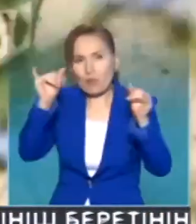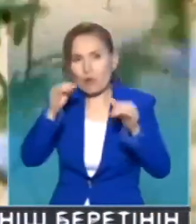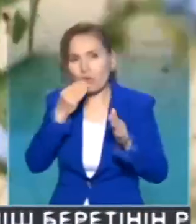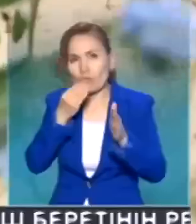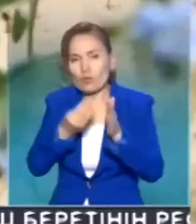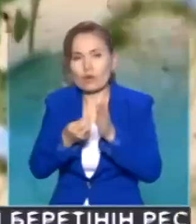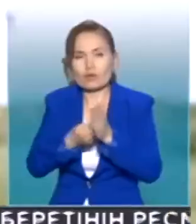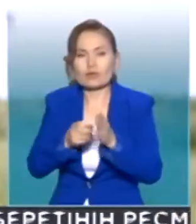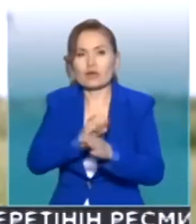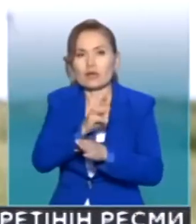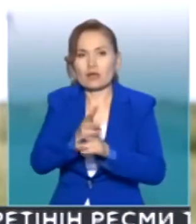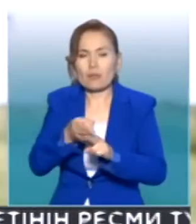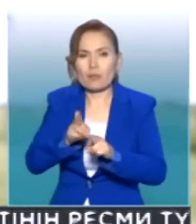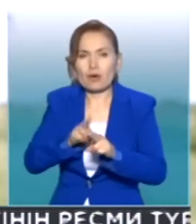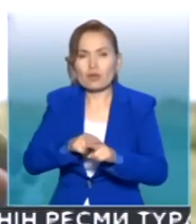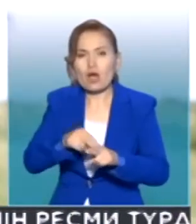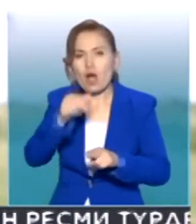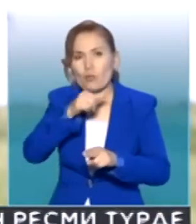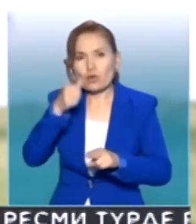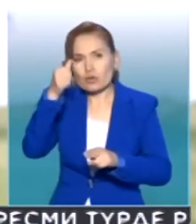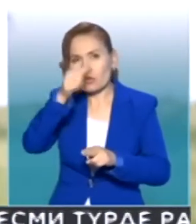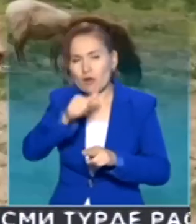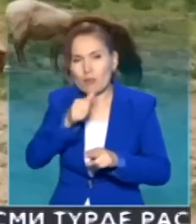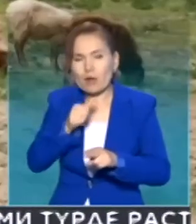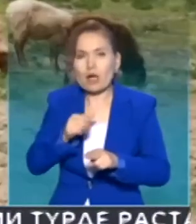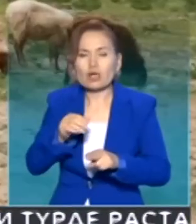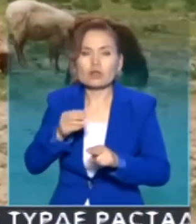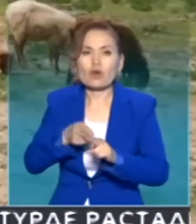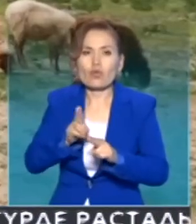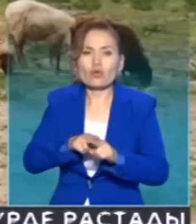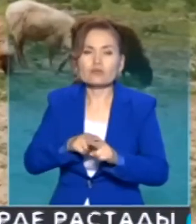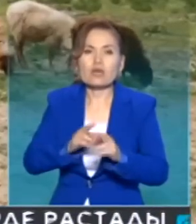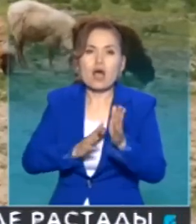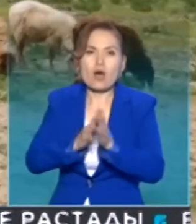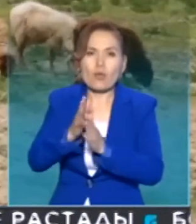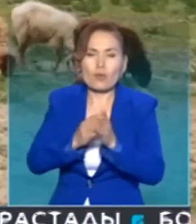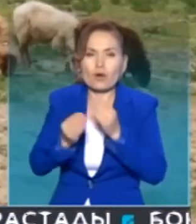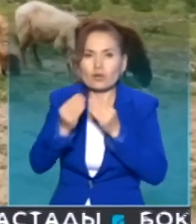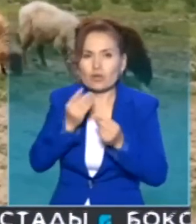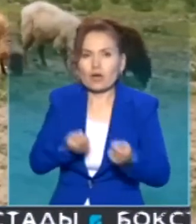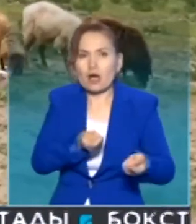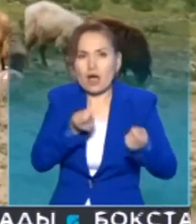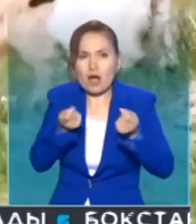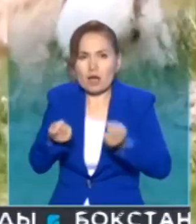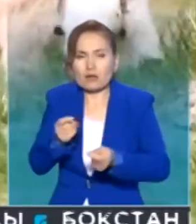үлгерген. Былтыр жан жақтан жем шөп тасыған аралдықтар биыл мал азығынан мәселе